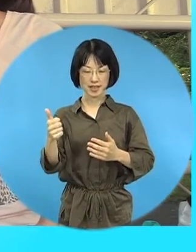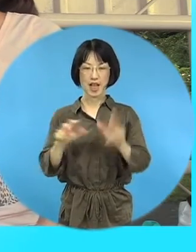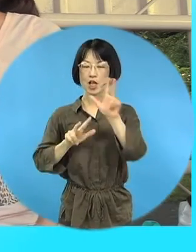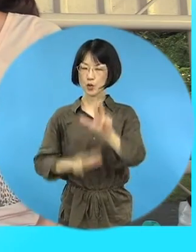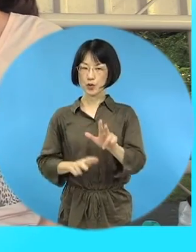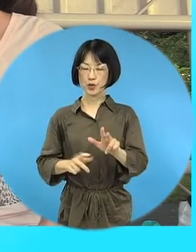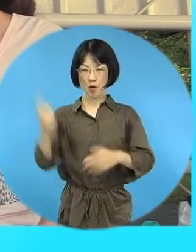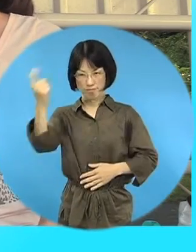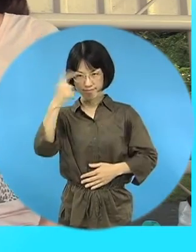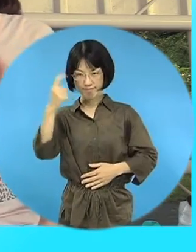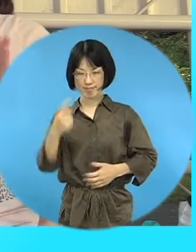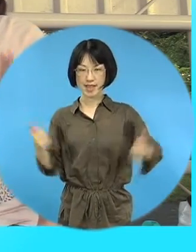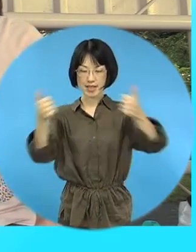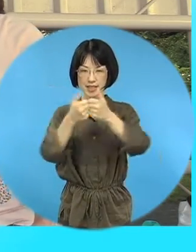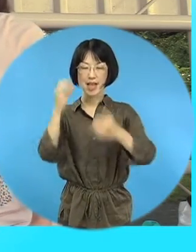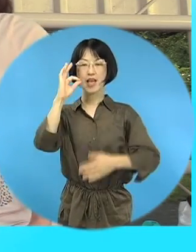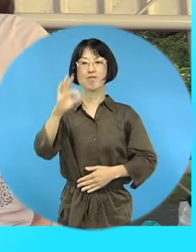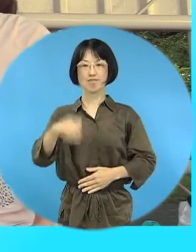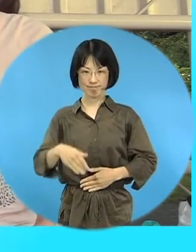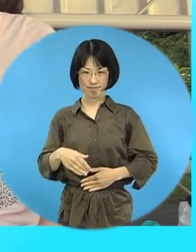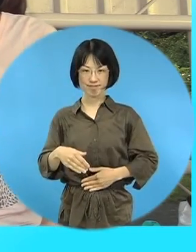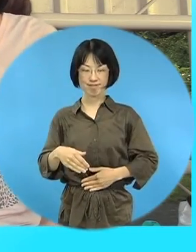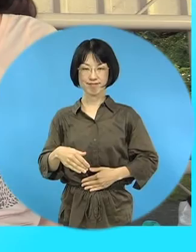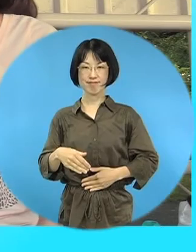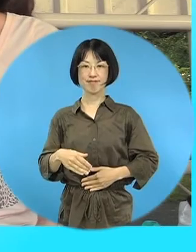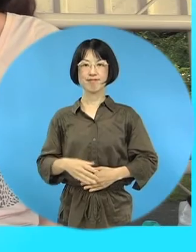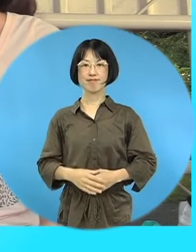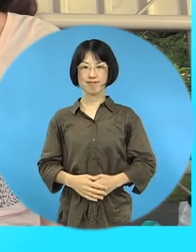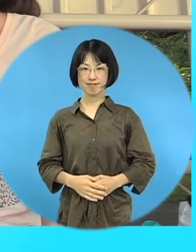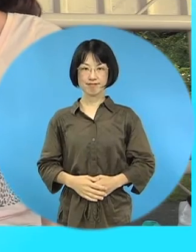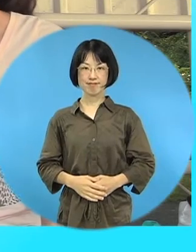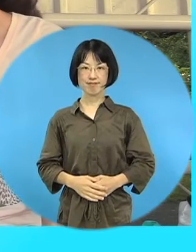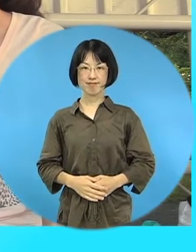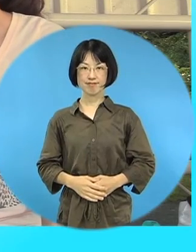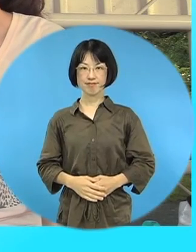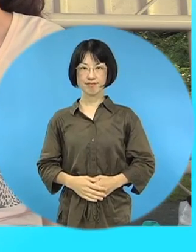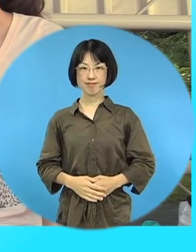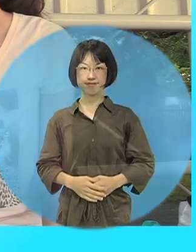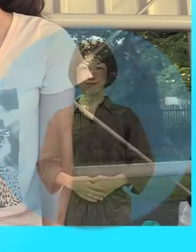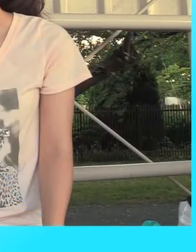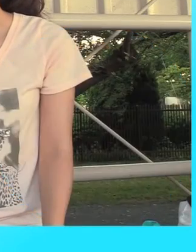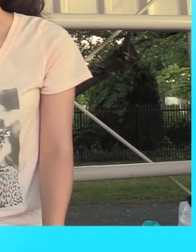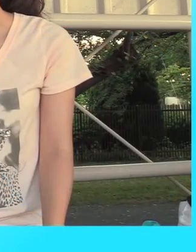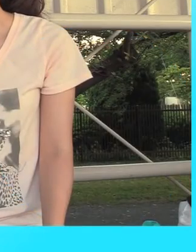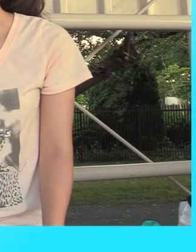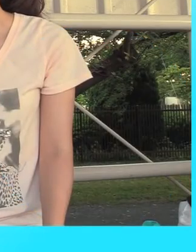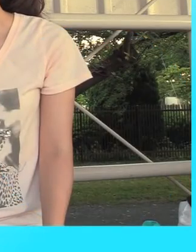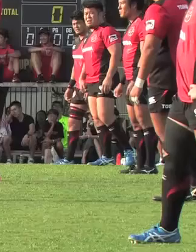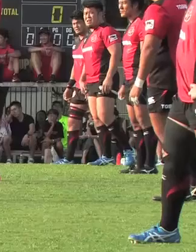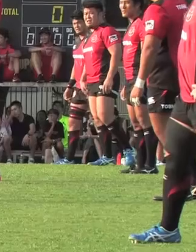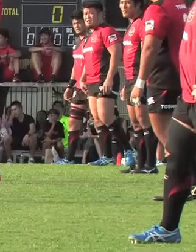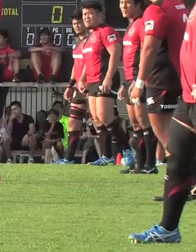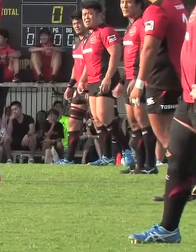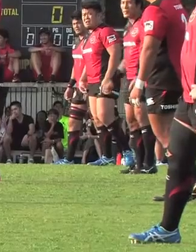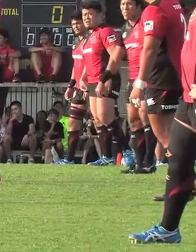本ルールを伺いながら観戦しました。